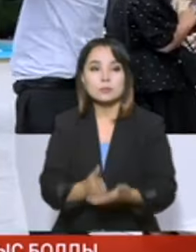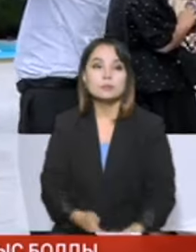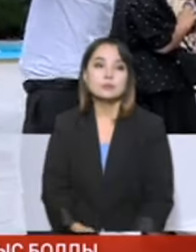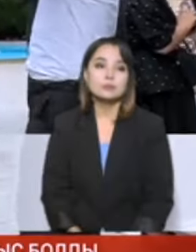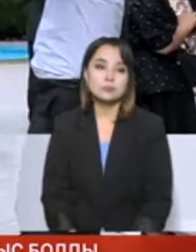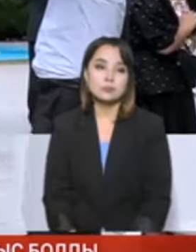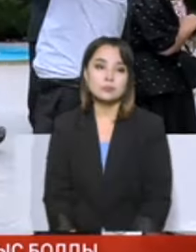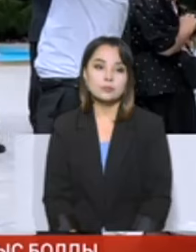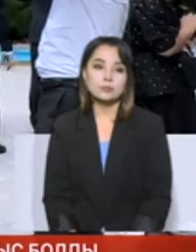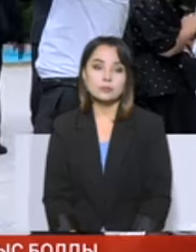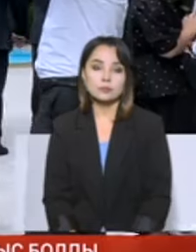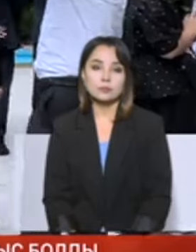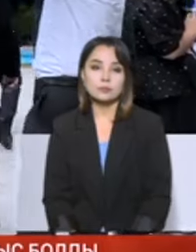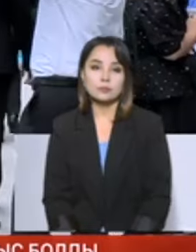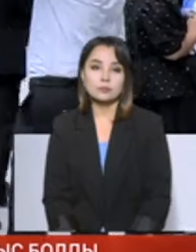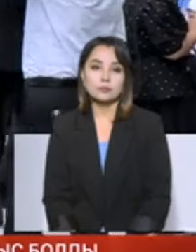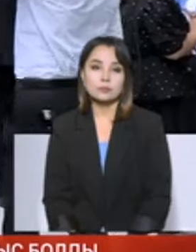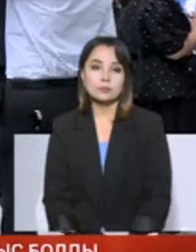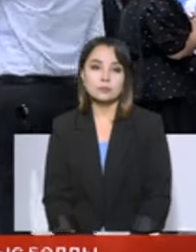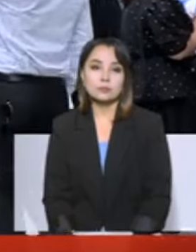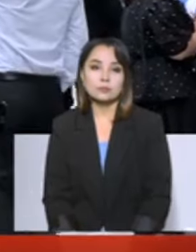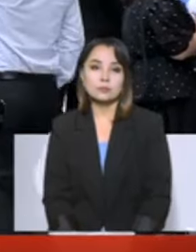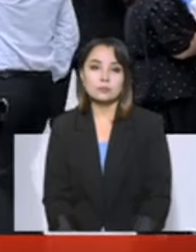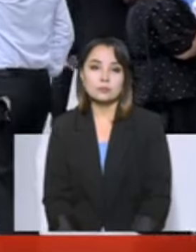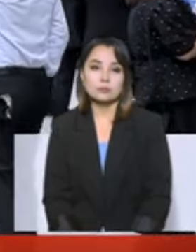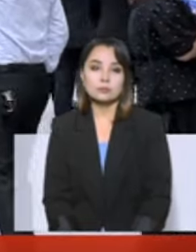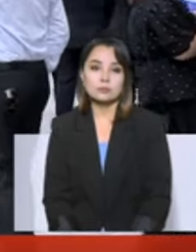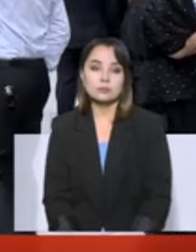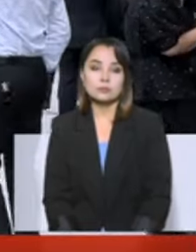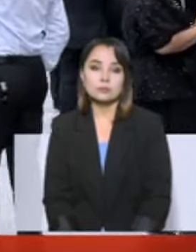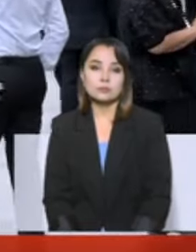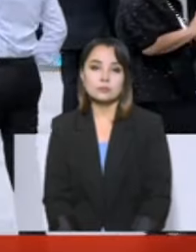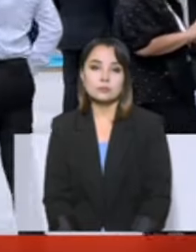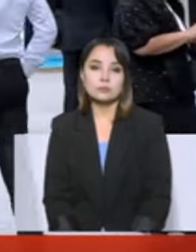Алпысбайұлы, Жанболат Қобдабай, Ботагөз Исланқызы, президент телерадио кешенінің көмегімен ұлттық арна.